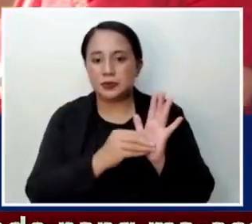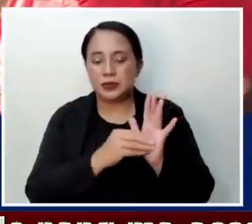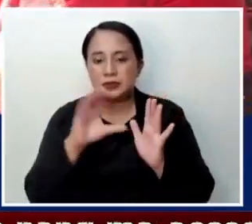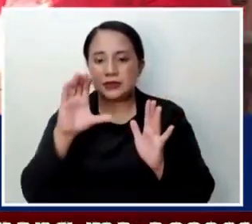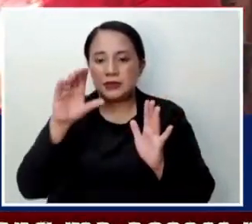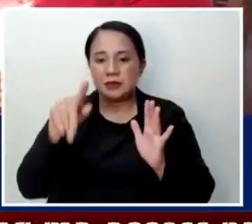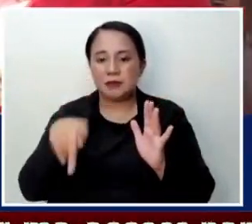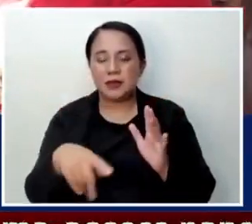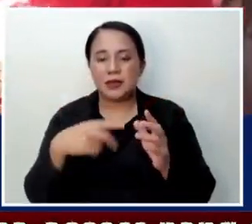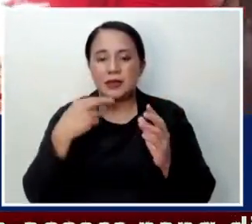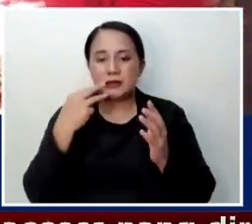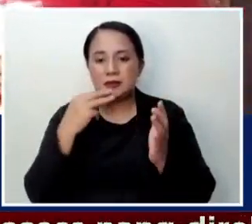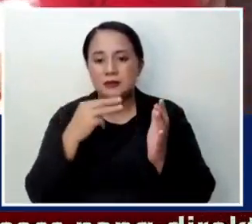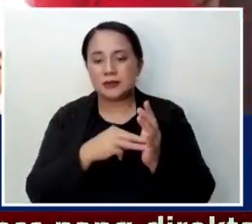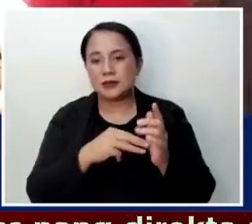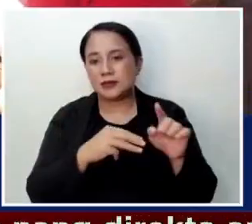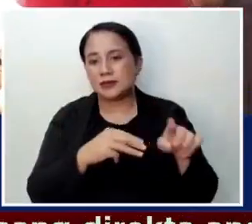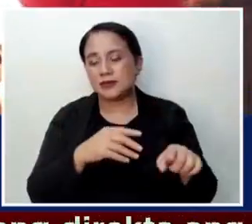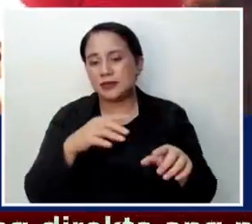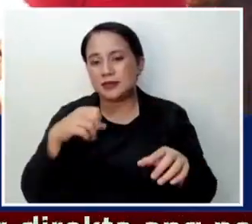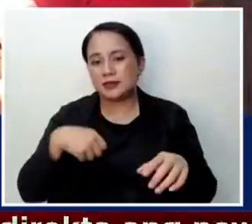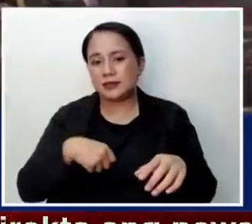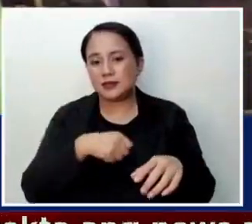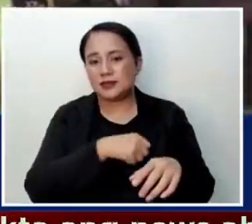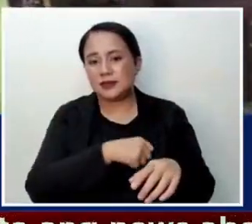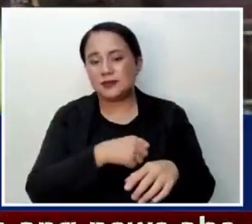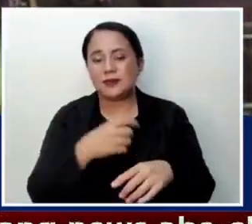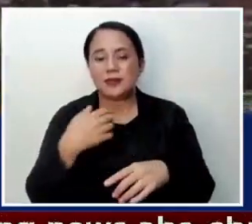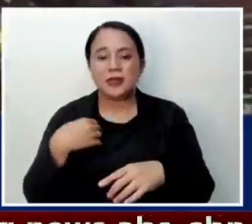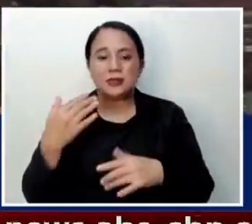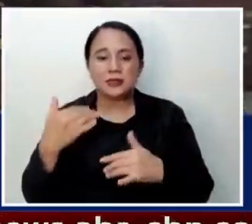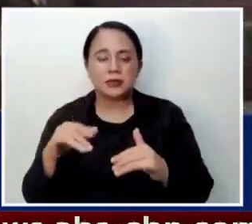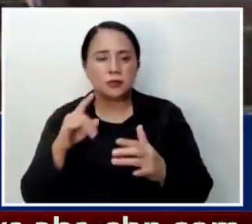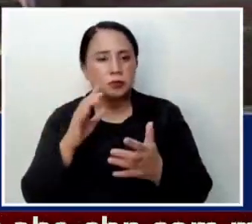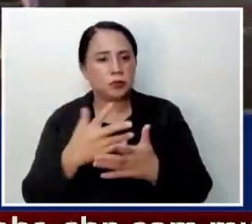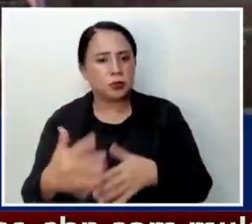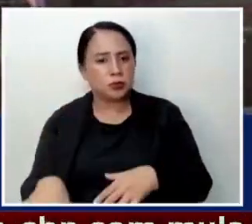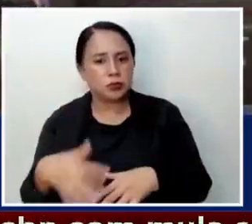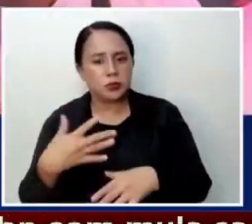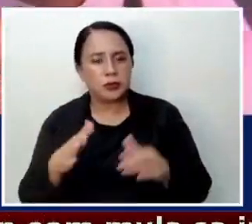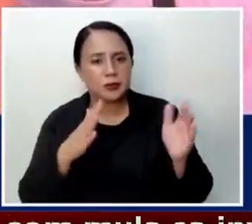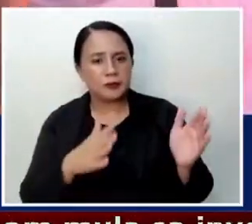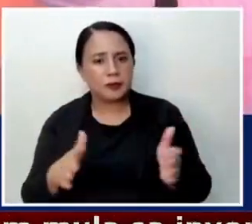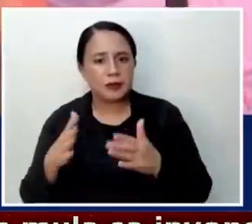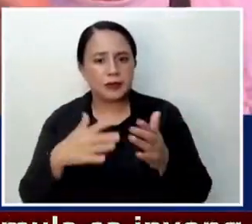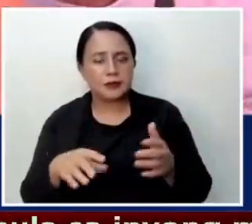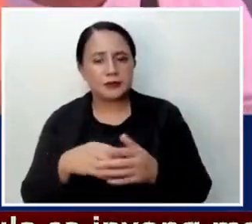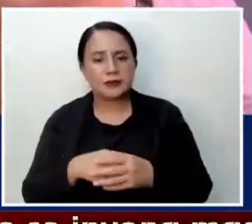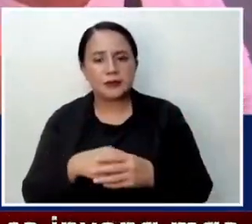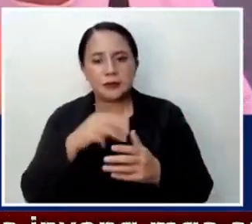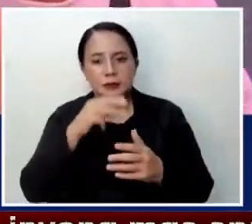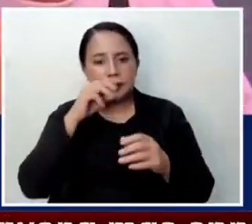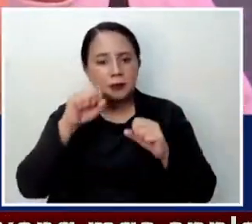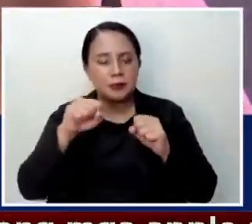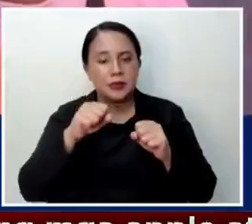ang talumpati ng senador. Si Nanay Sosima naman napabilib sa mga plano ni Pacquiao. Pag siya daw